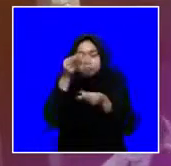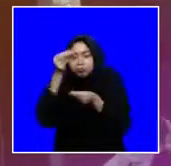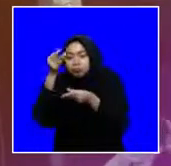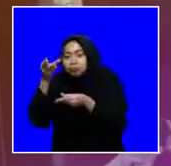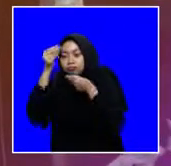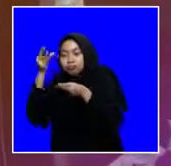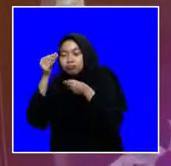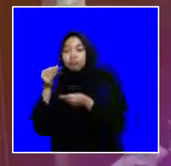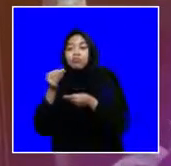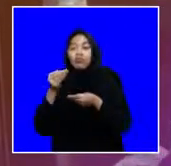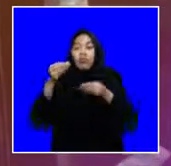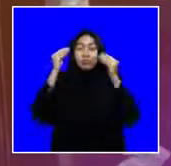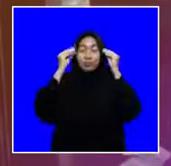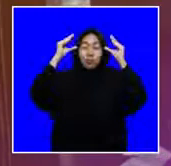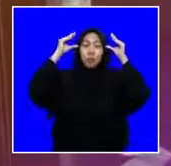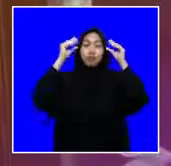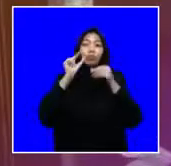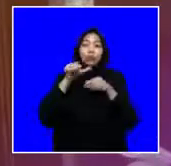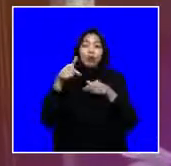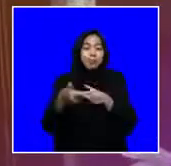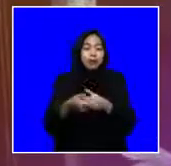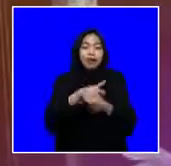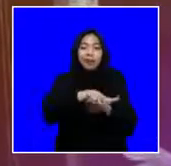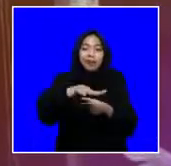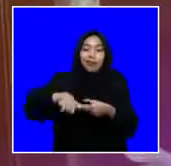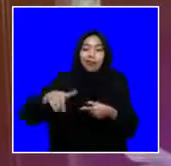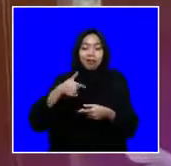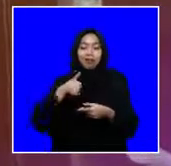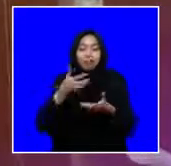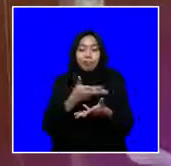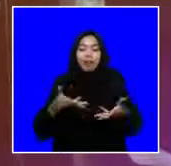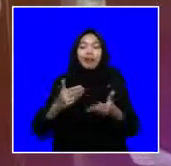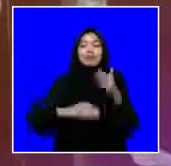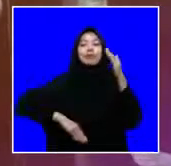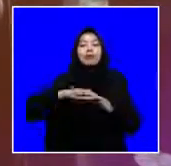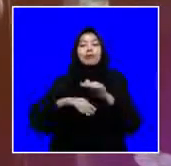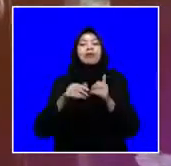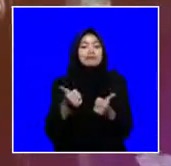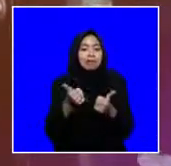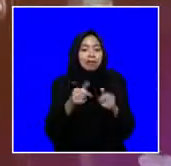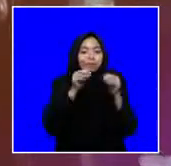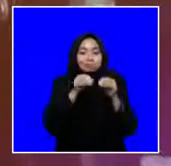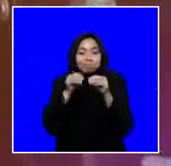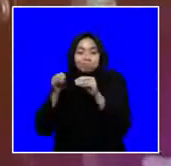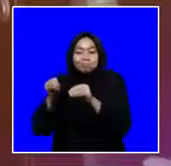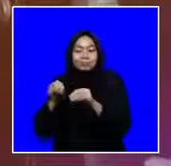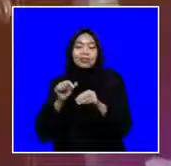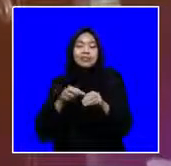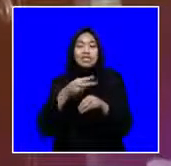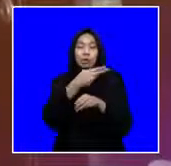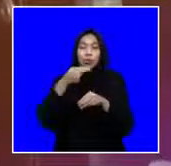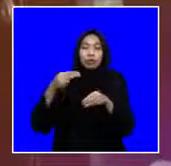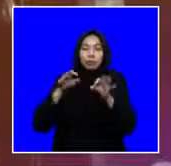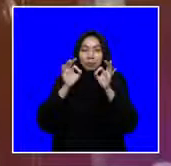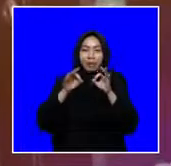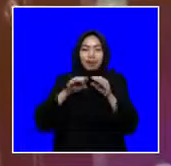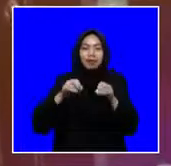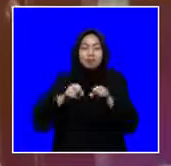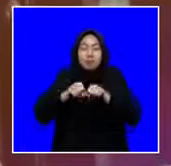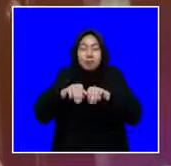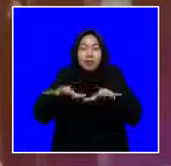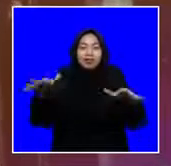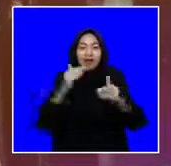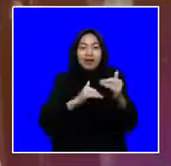mampu memberikan pelayanan yang maksimal untuk memberikan pendidikan yang merata, yang adil,